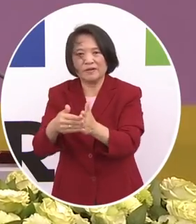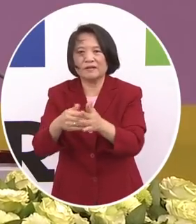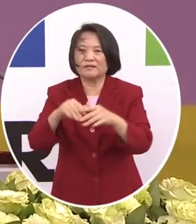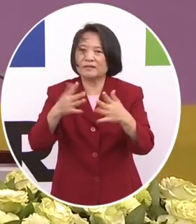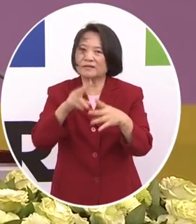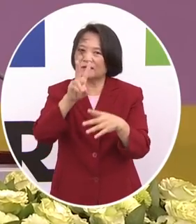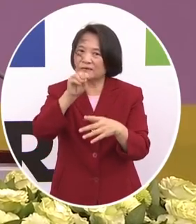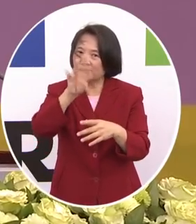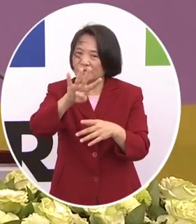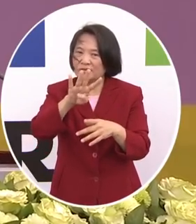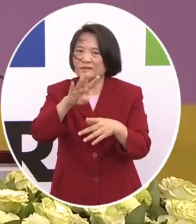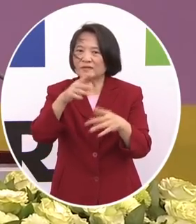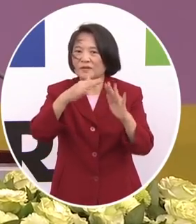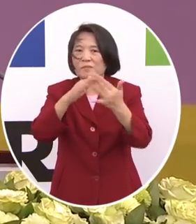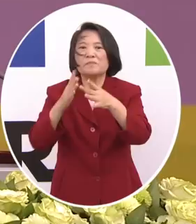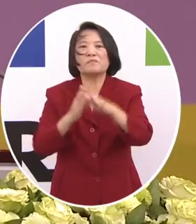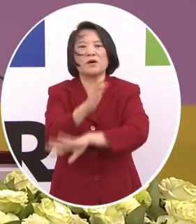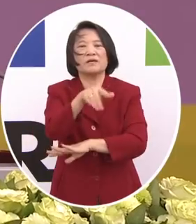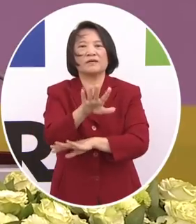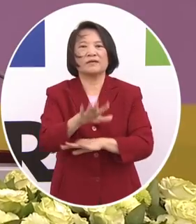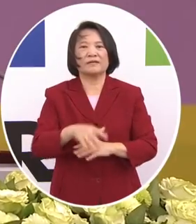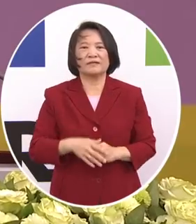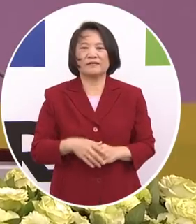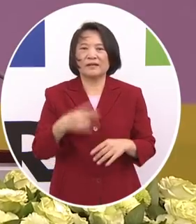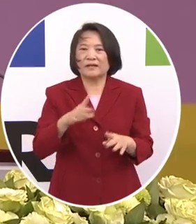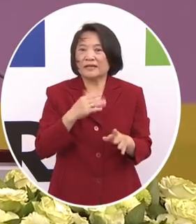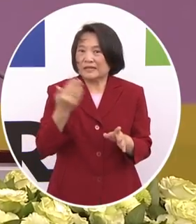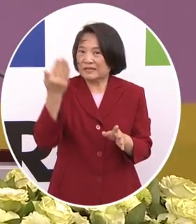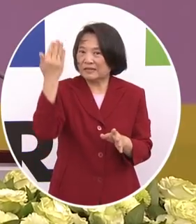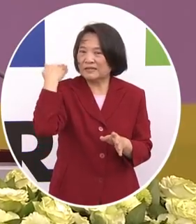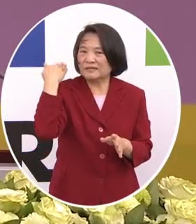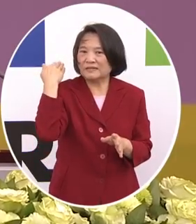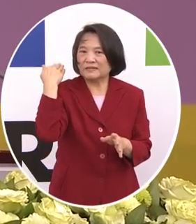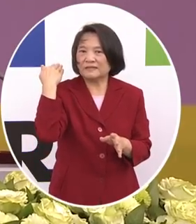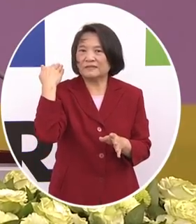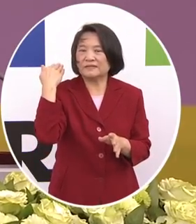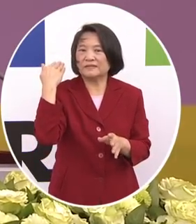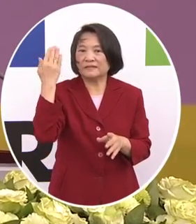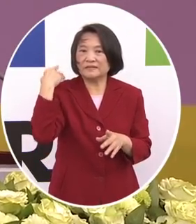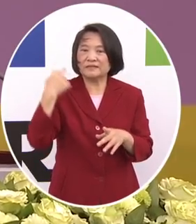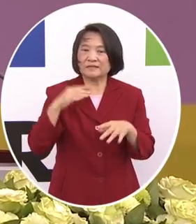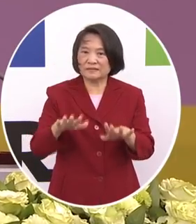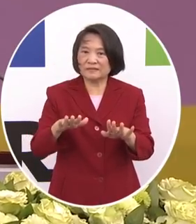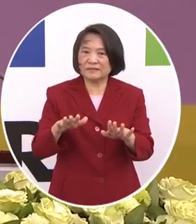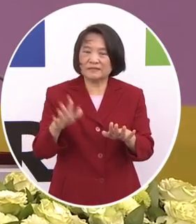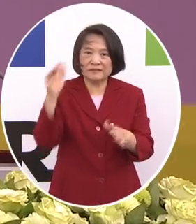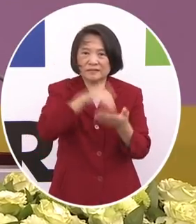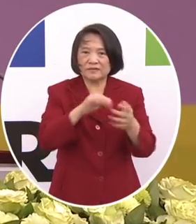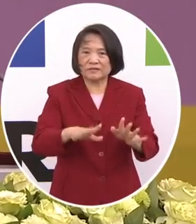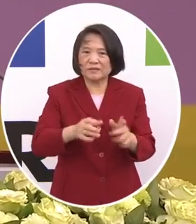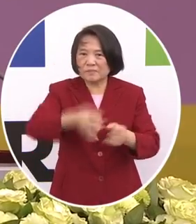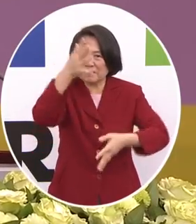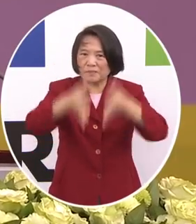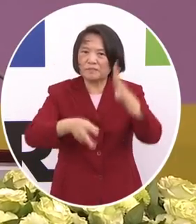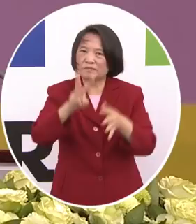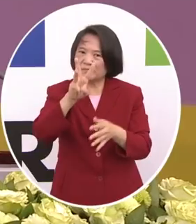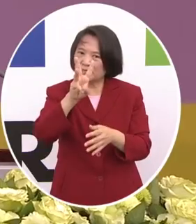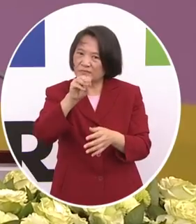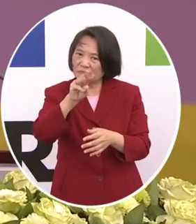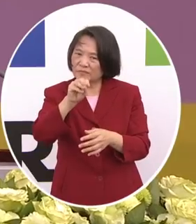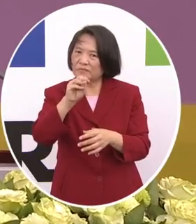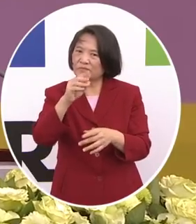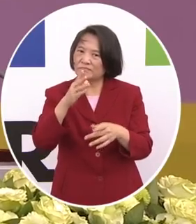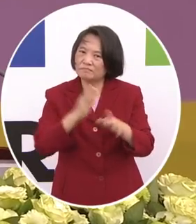过24000户，加上后续开工的案件，今年年底总户数将可达到